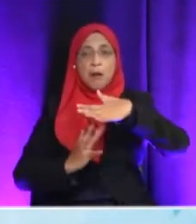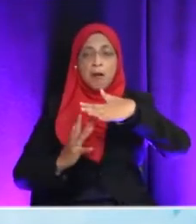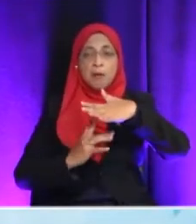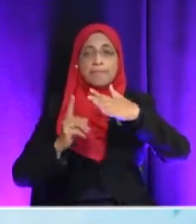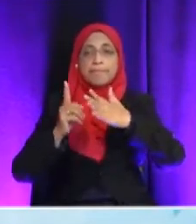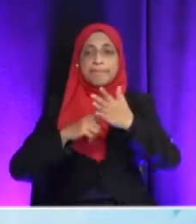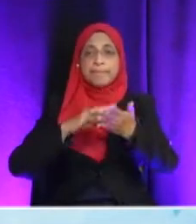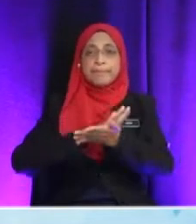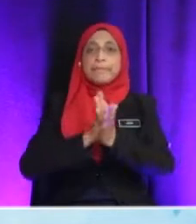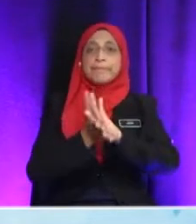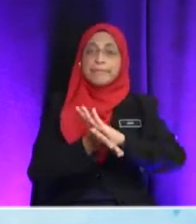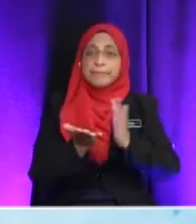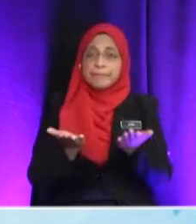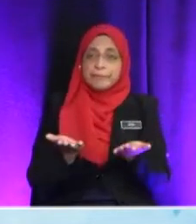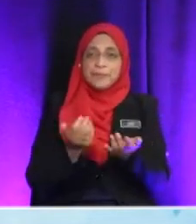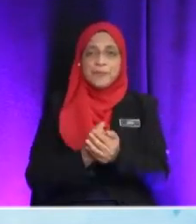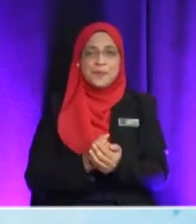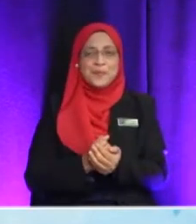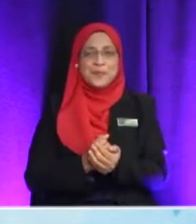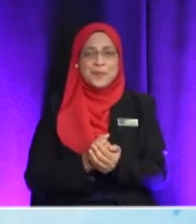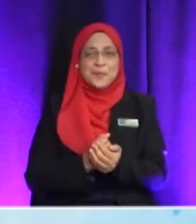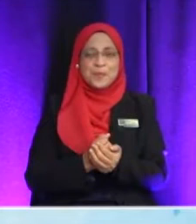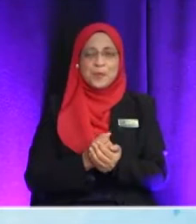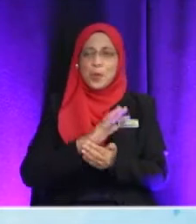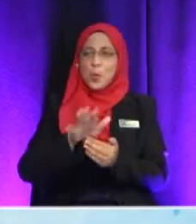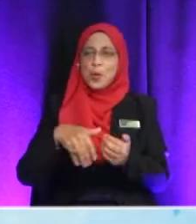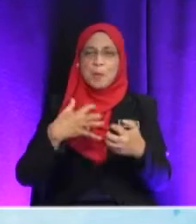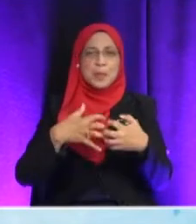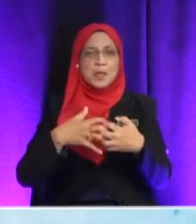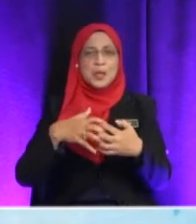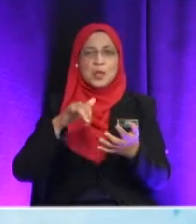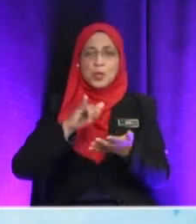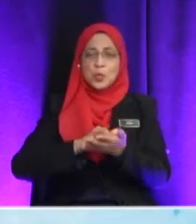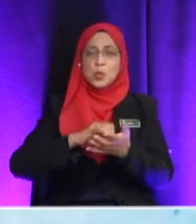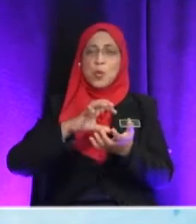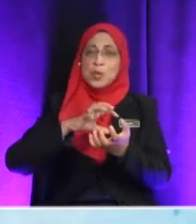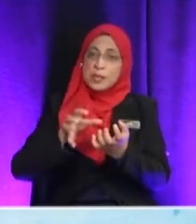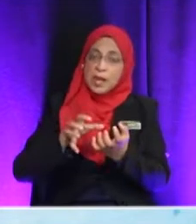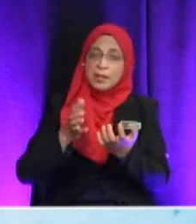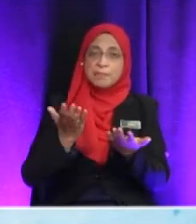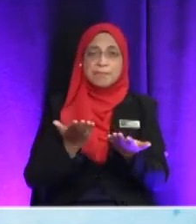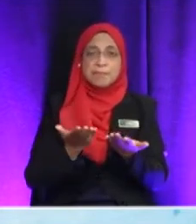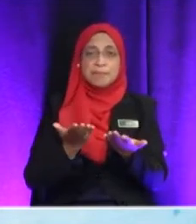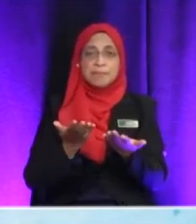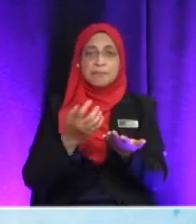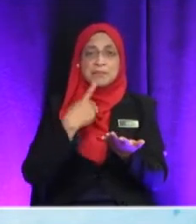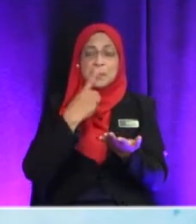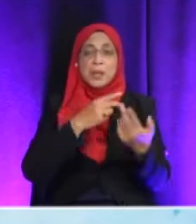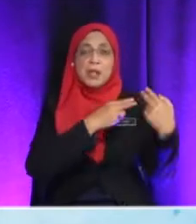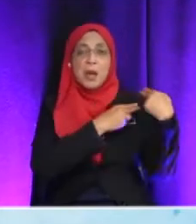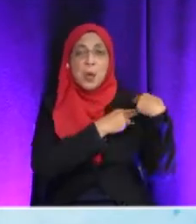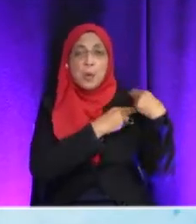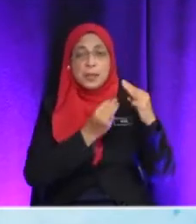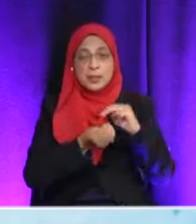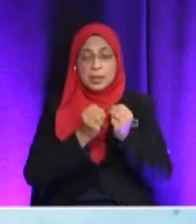to Hai kesemua mesin-mesin dalam Tuh rusak berusaha Jadi siapa yang kini menanggung